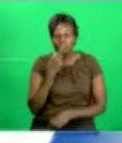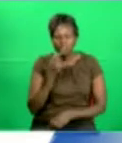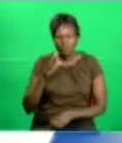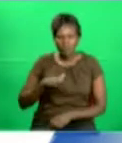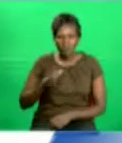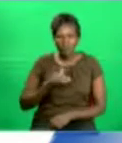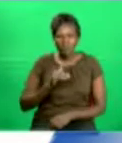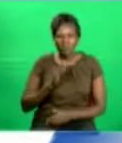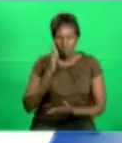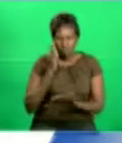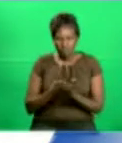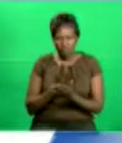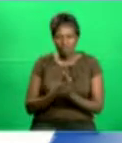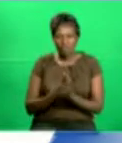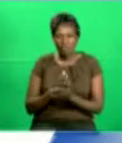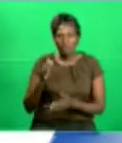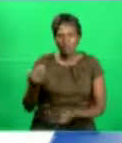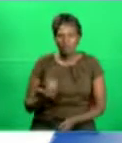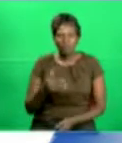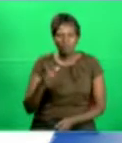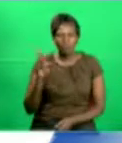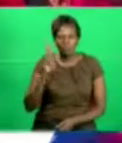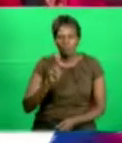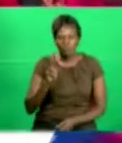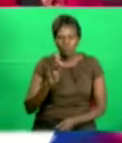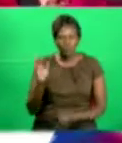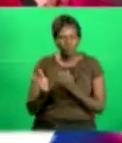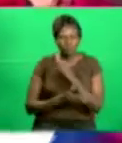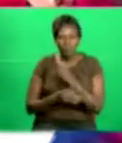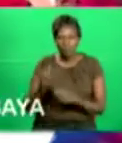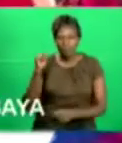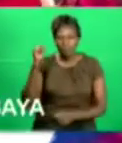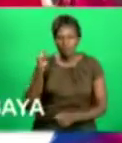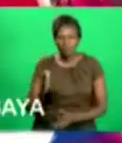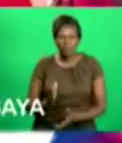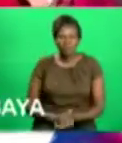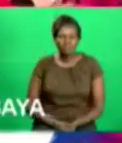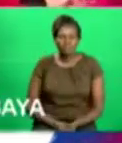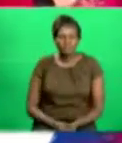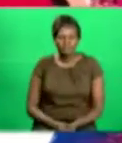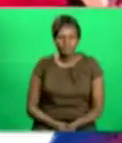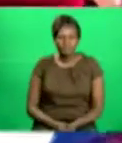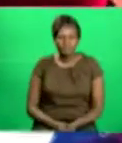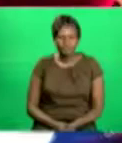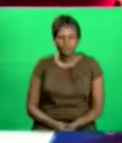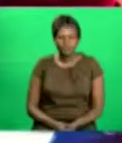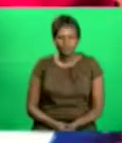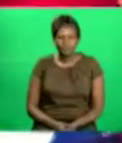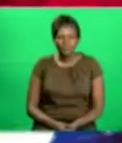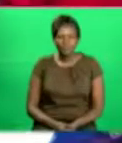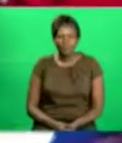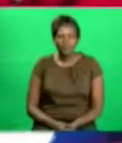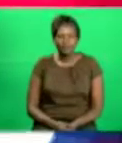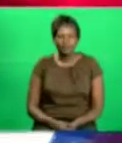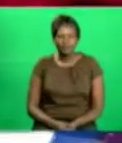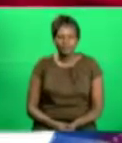watoto wao hawatumiwi vibaya na wanasiasa. Harambe! Jubilee! Uhuru